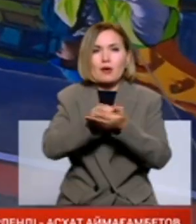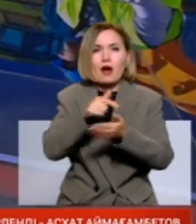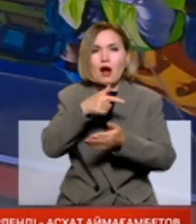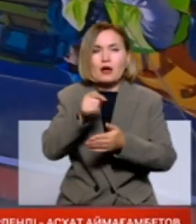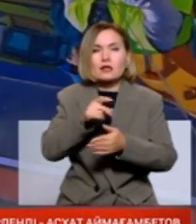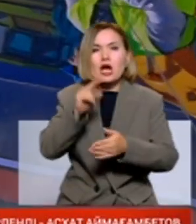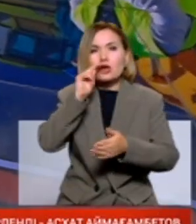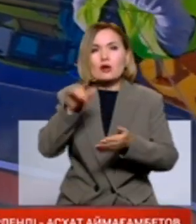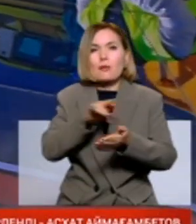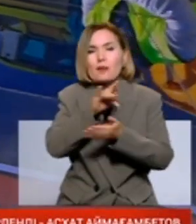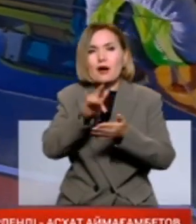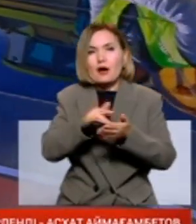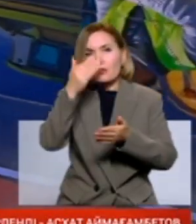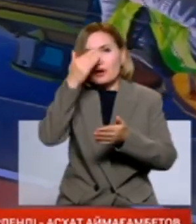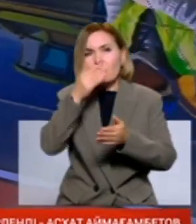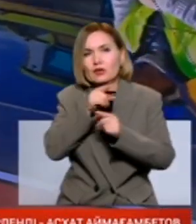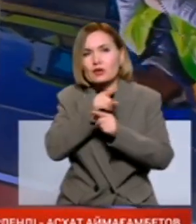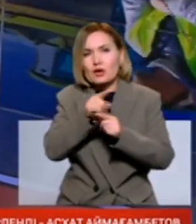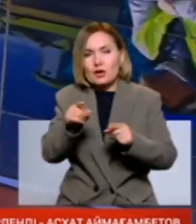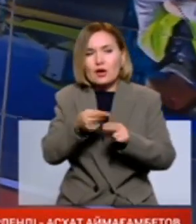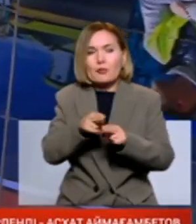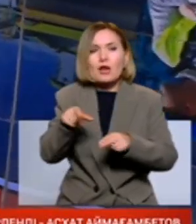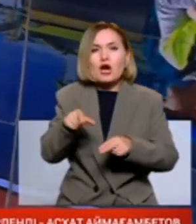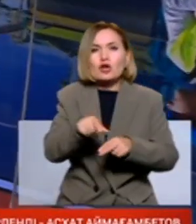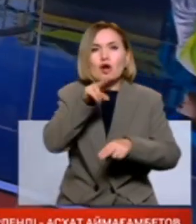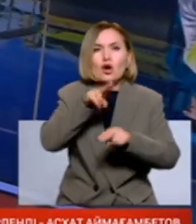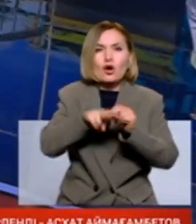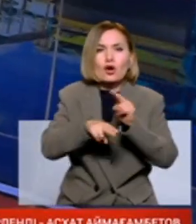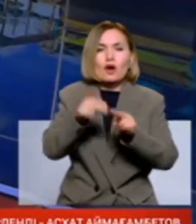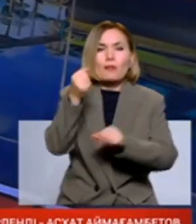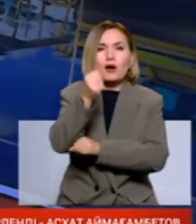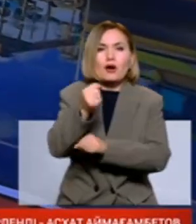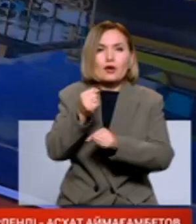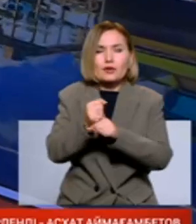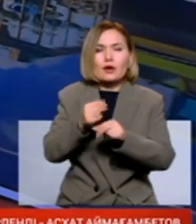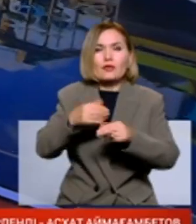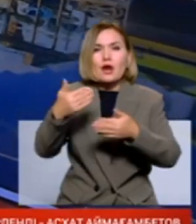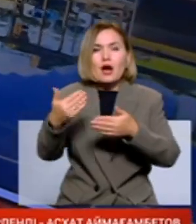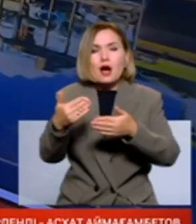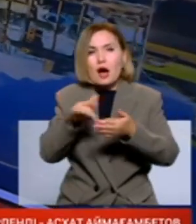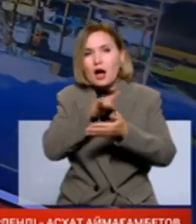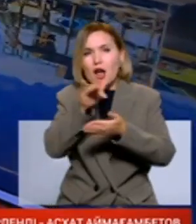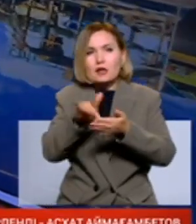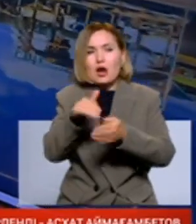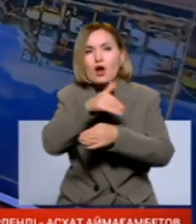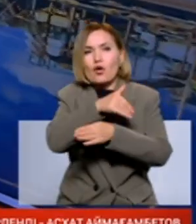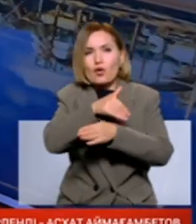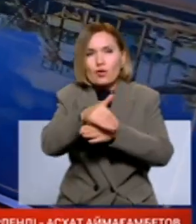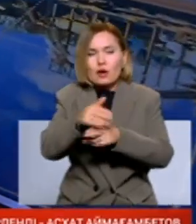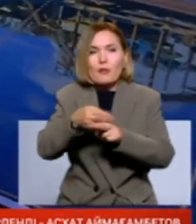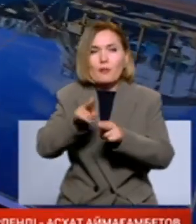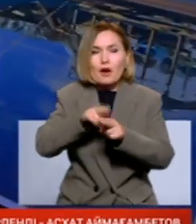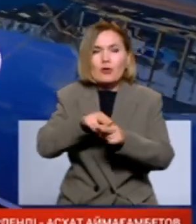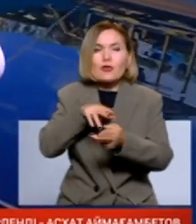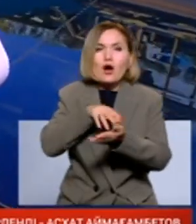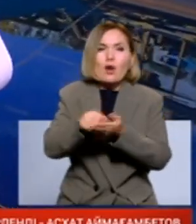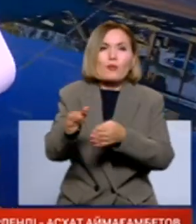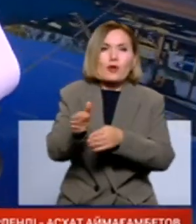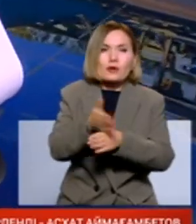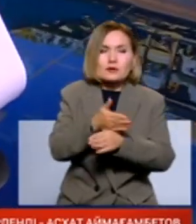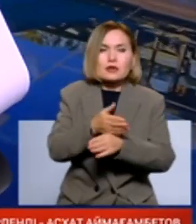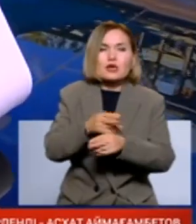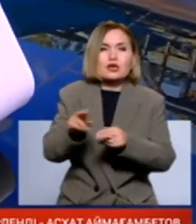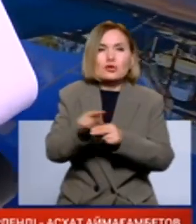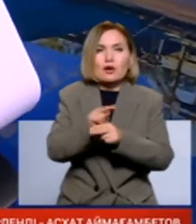Шымкентте ала жаздай тым тырыс болған жол құрылысшылары күз келгенде қала көшелерін шетінен қырнап, бұзып,